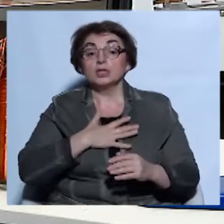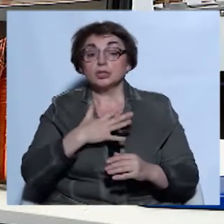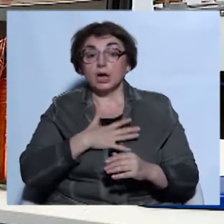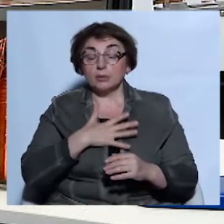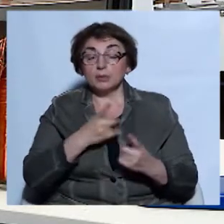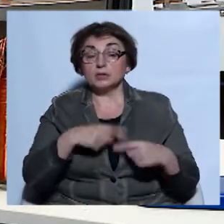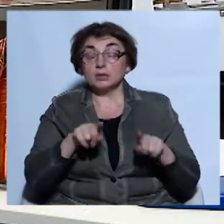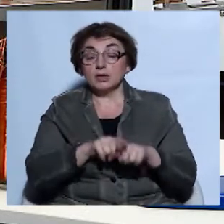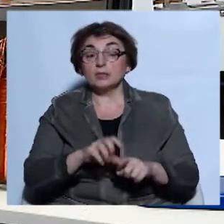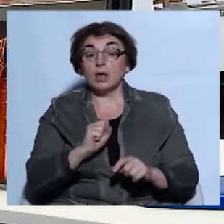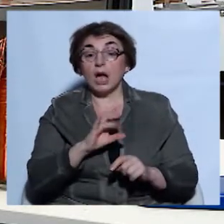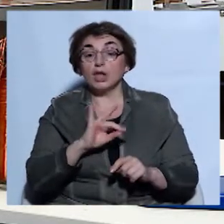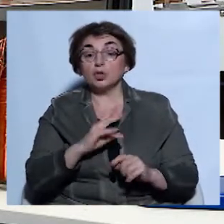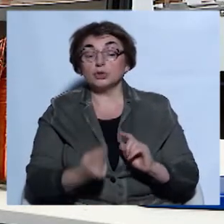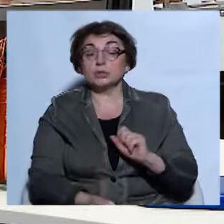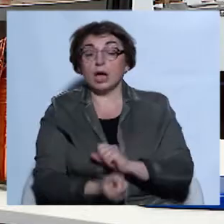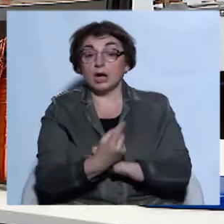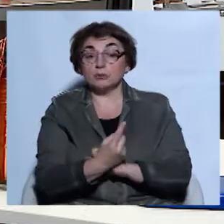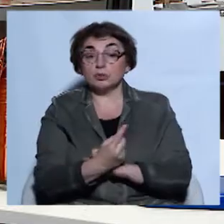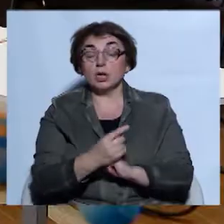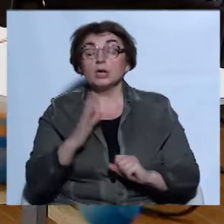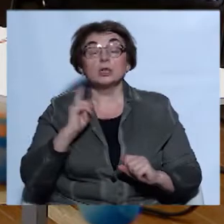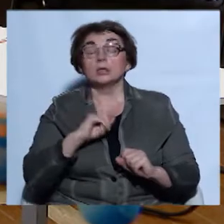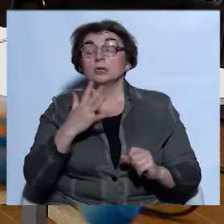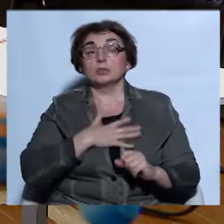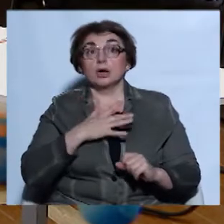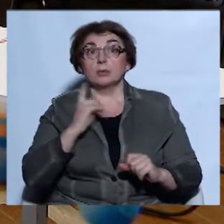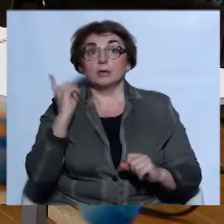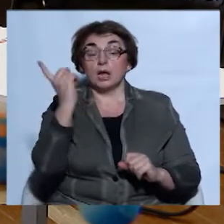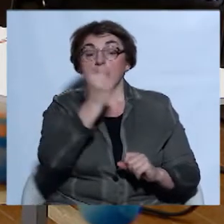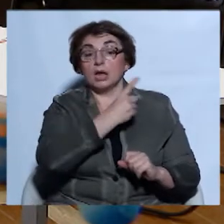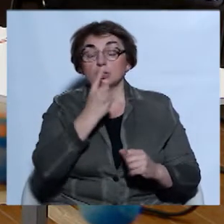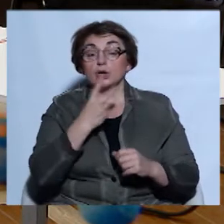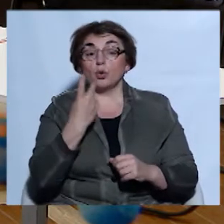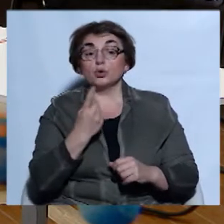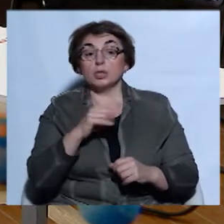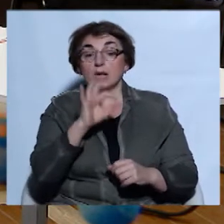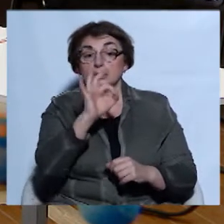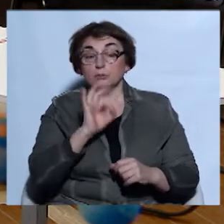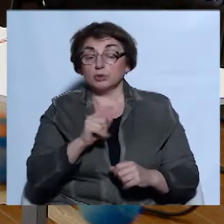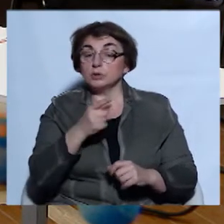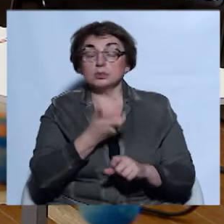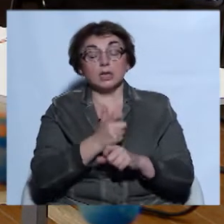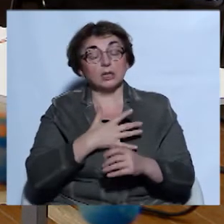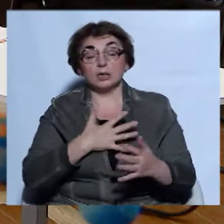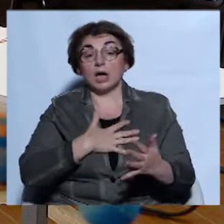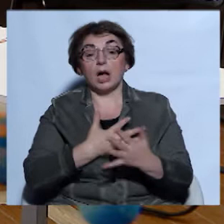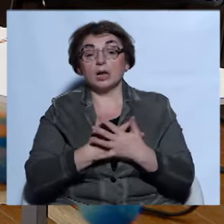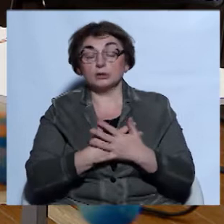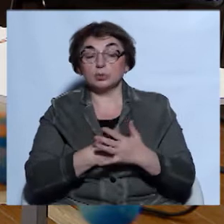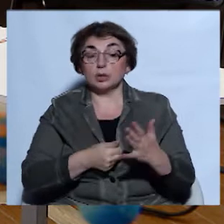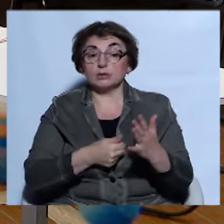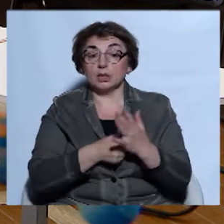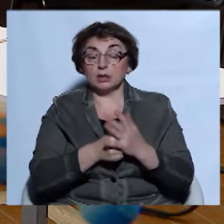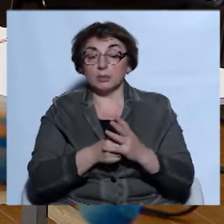ჟანგვადისა და აზოტის აღმოჩენას. ჟანგვადი ჰაერში არის 21%. ის ძალიან აქტიურად უწყობს